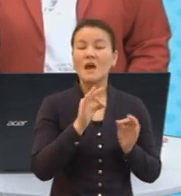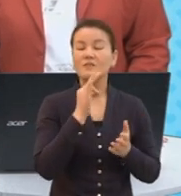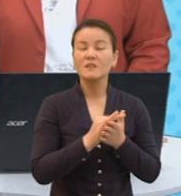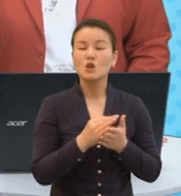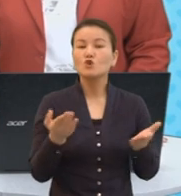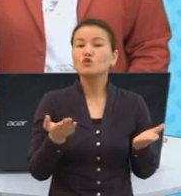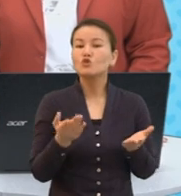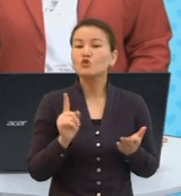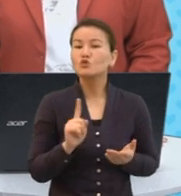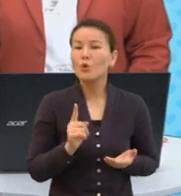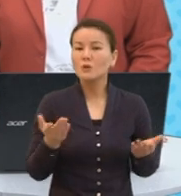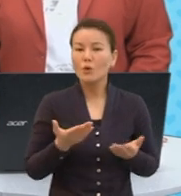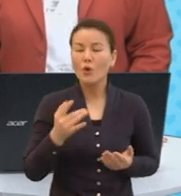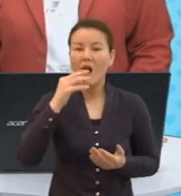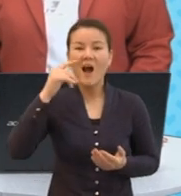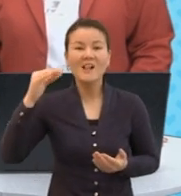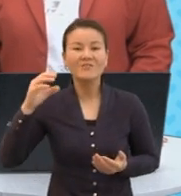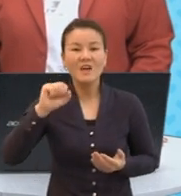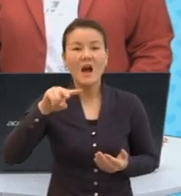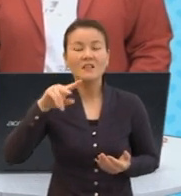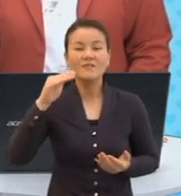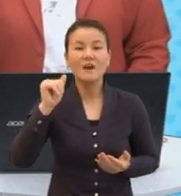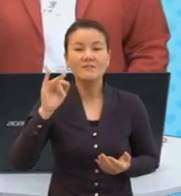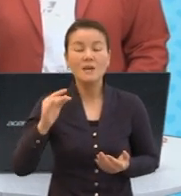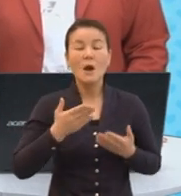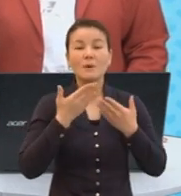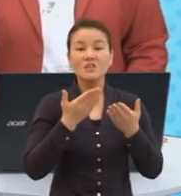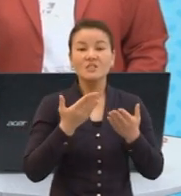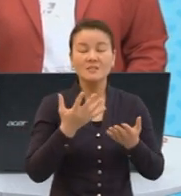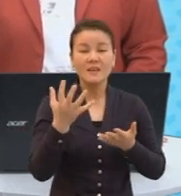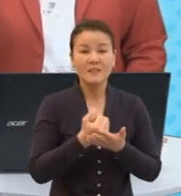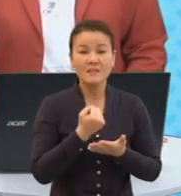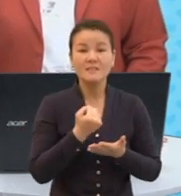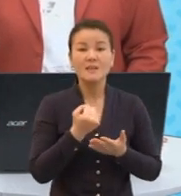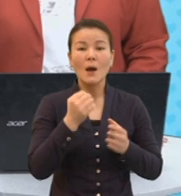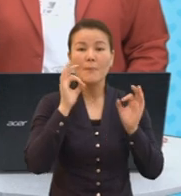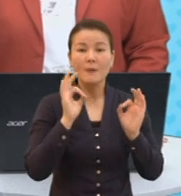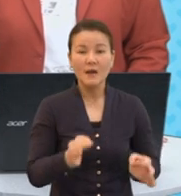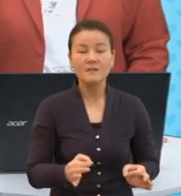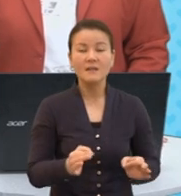такое алфавит? Прочитайте и найдите правильное определение.